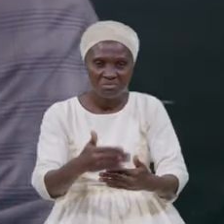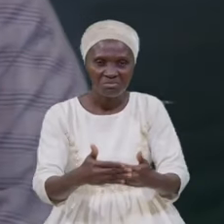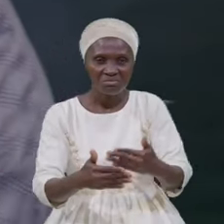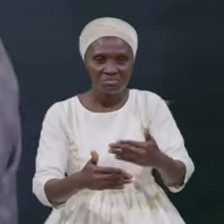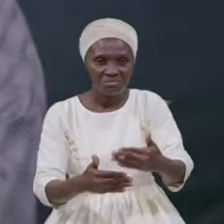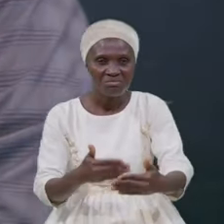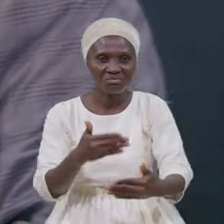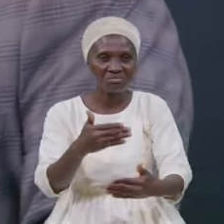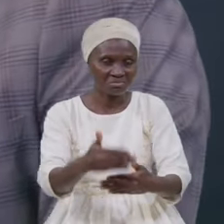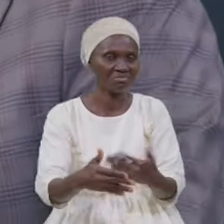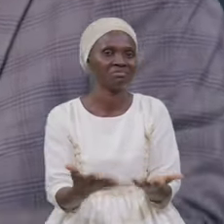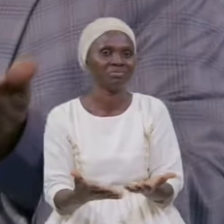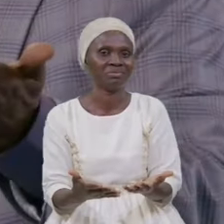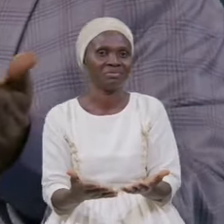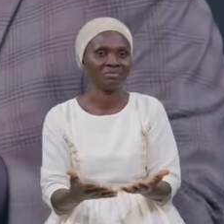Hein. Je vais me repentir après.